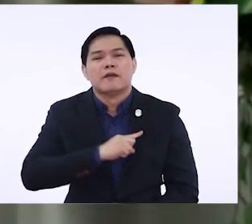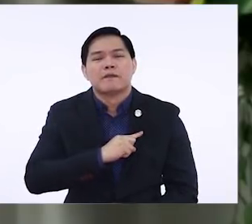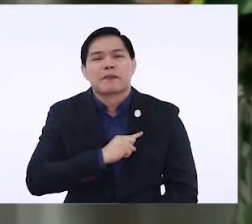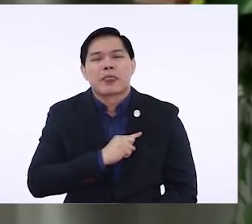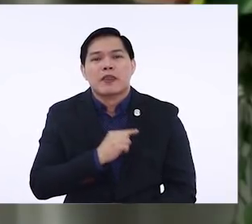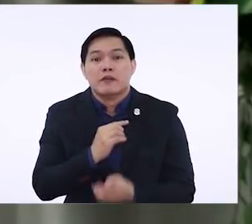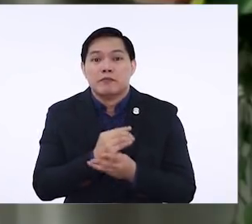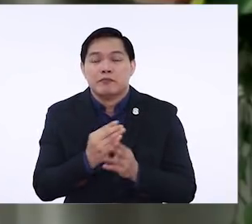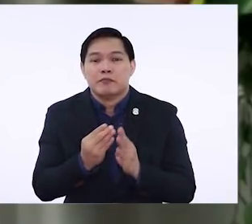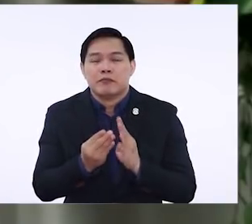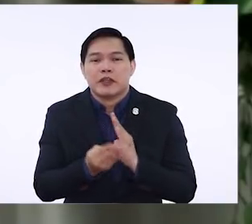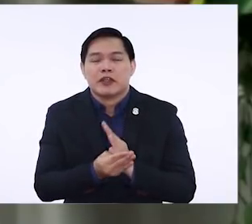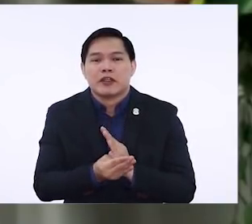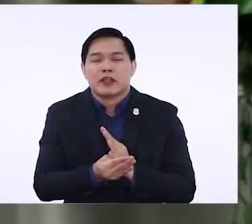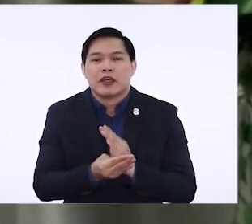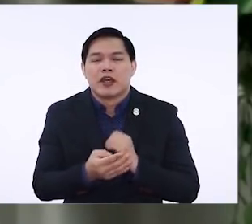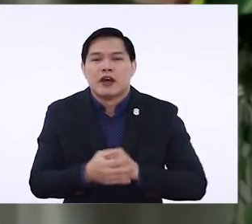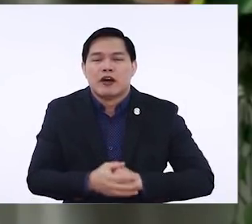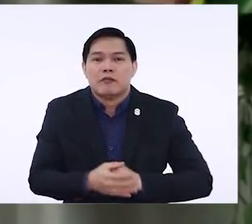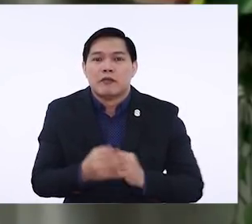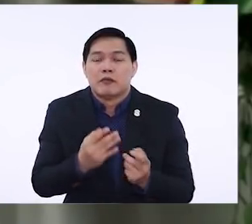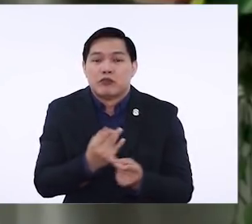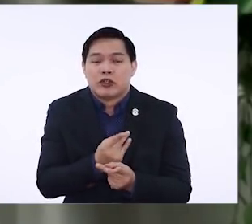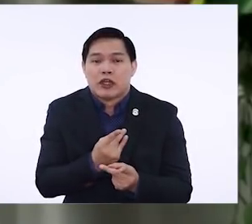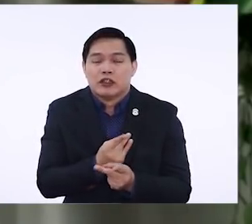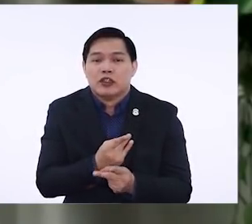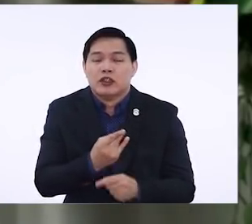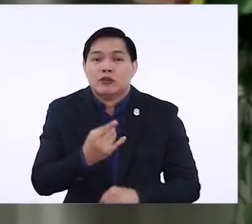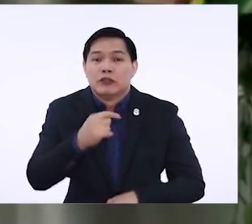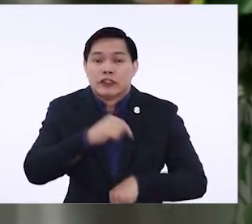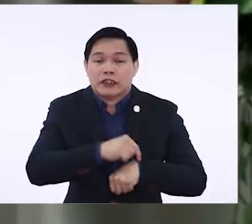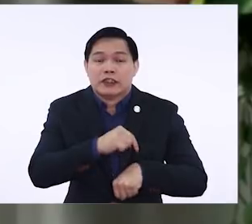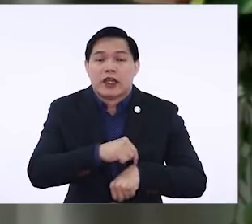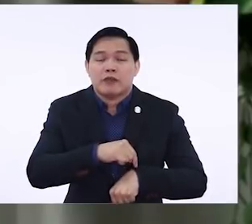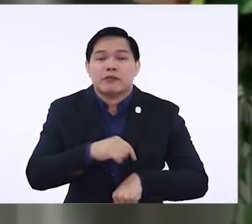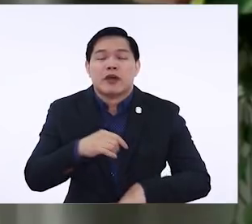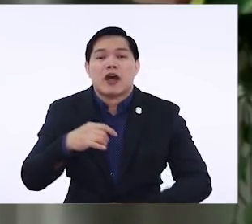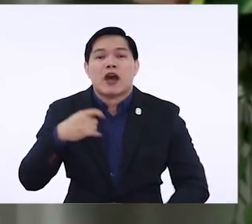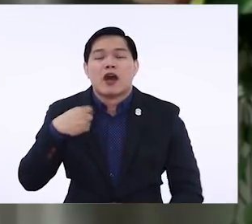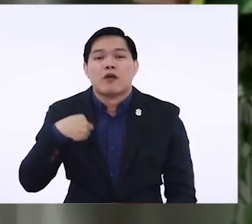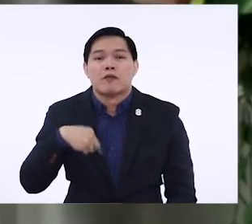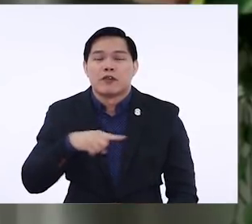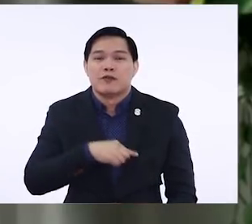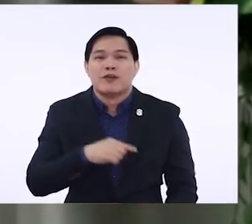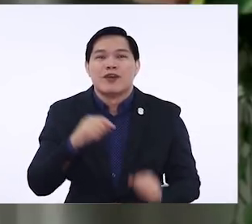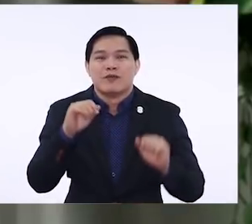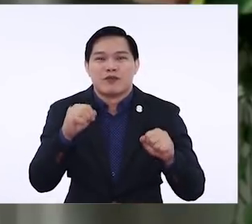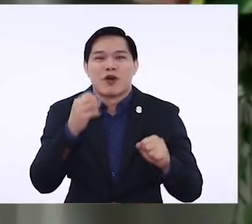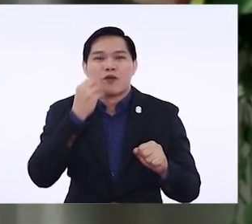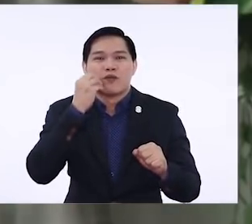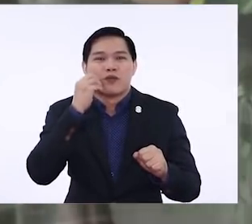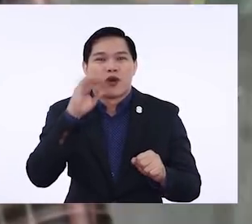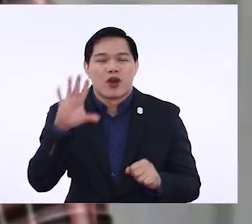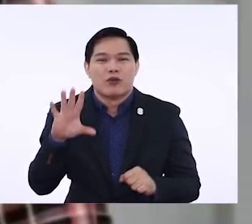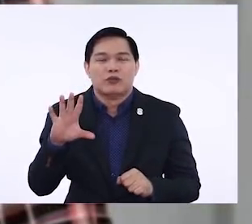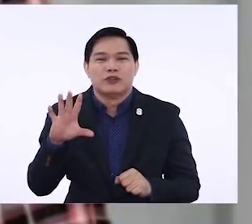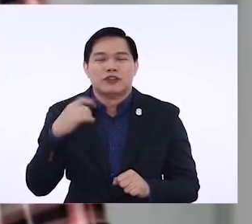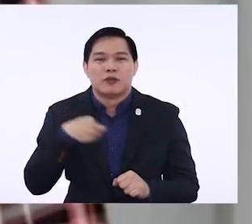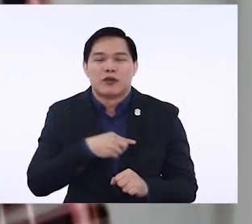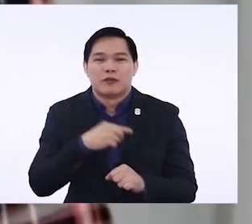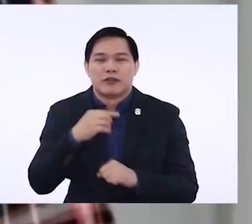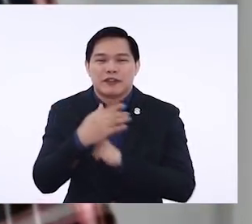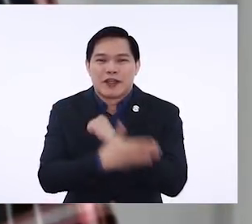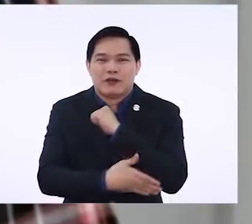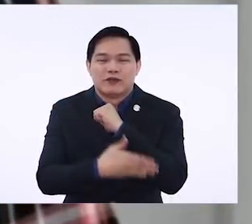maging alternatibo rin po sa amin pagdating po ng araw na kami po ay makakauwi na rin sa sariling bansa po.